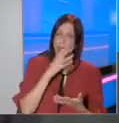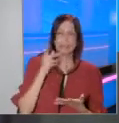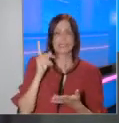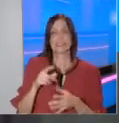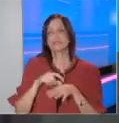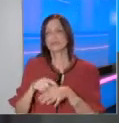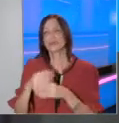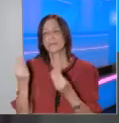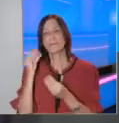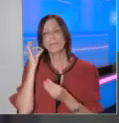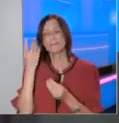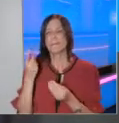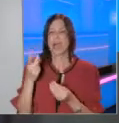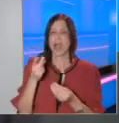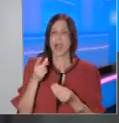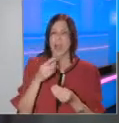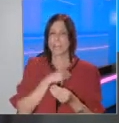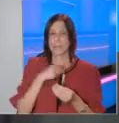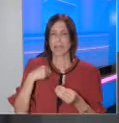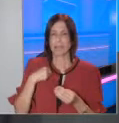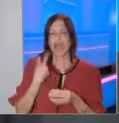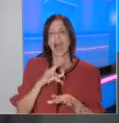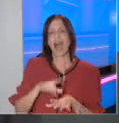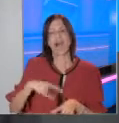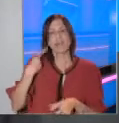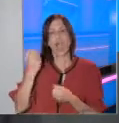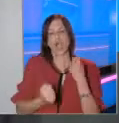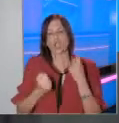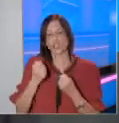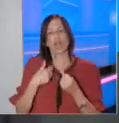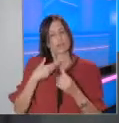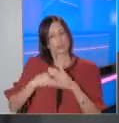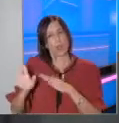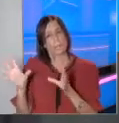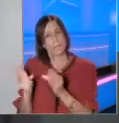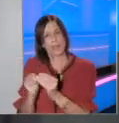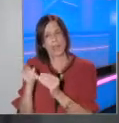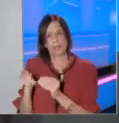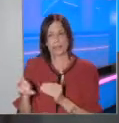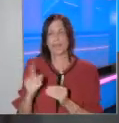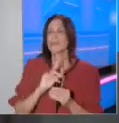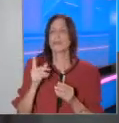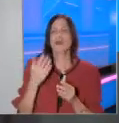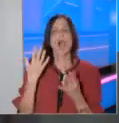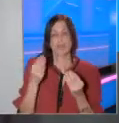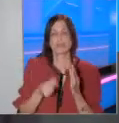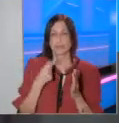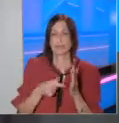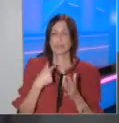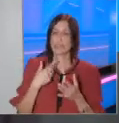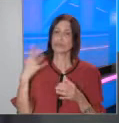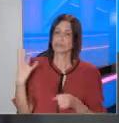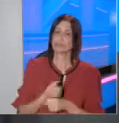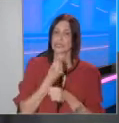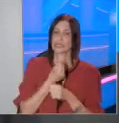מישהי למרפאה, אחרי שהיא חוותה חוויה קשה, אז אנחנו הולכים איתה. ולא פעם אנחנו גם מצילים